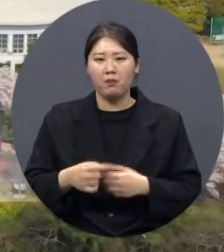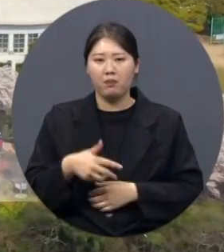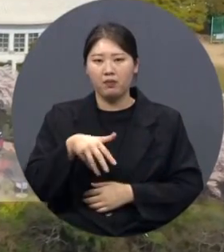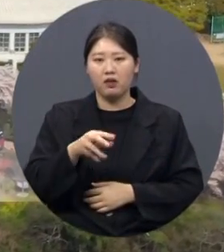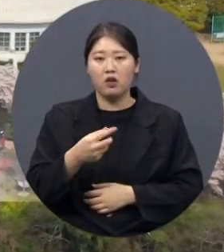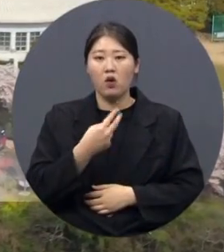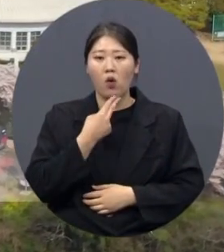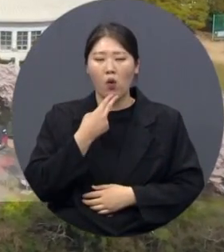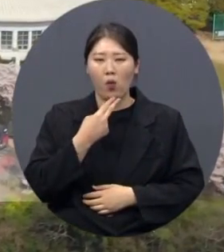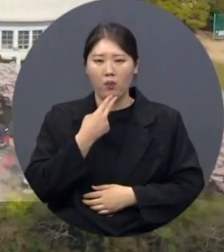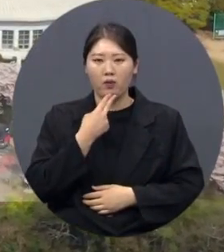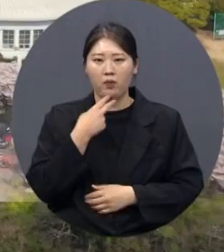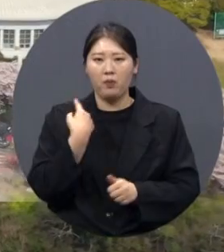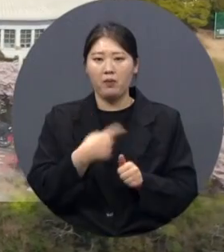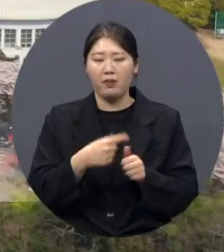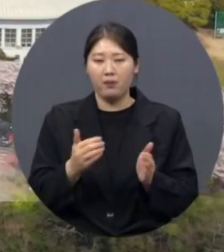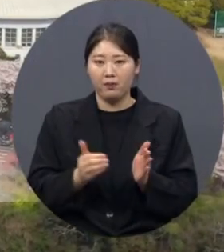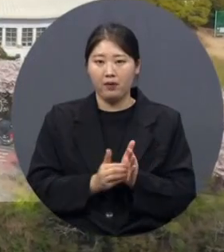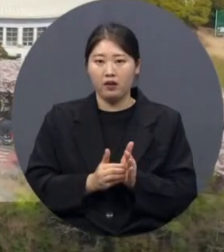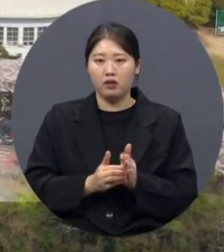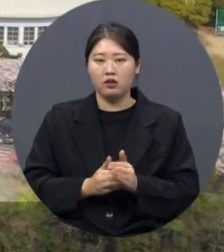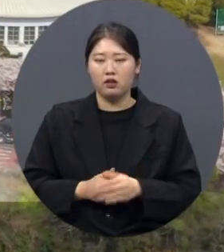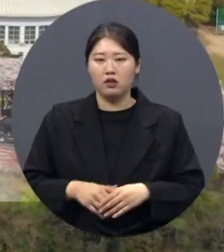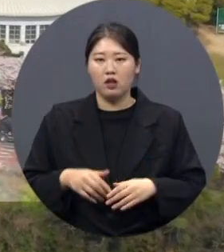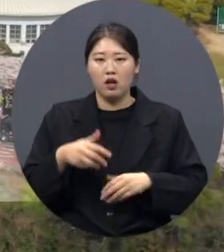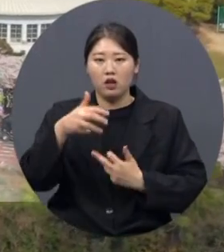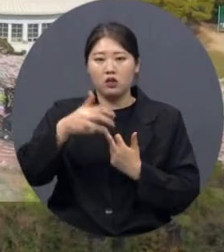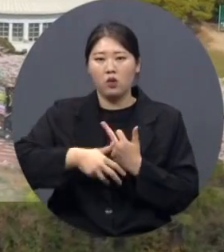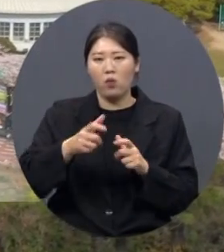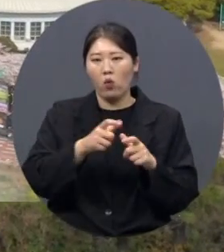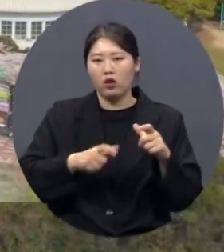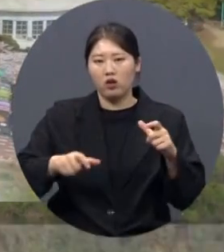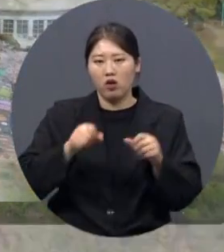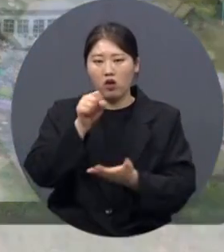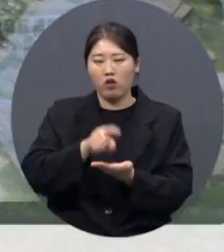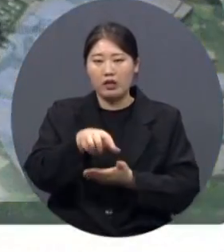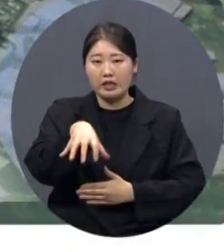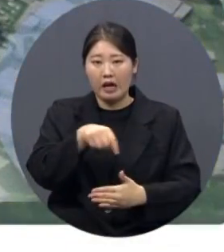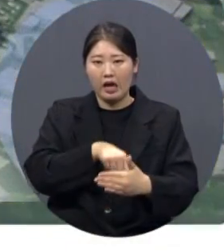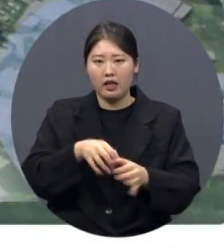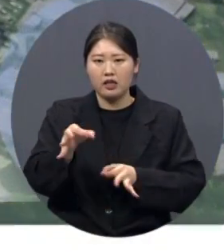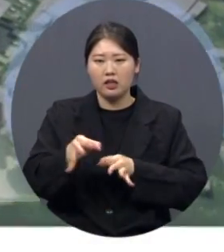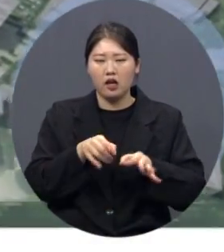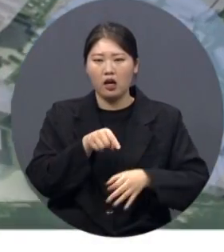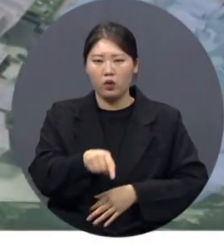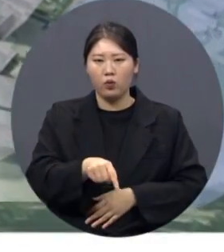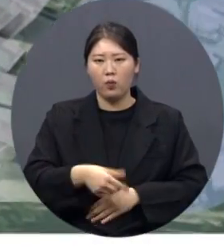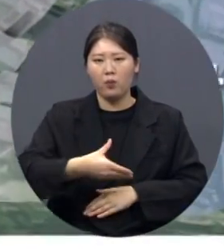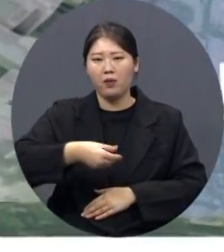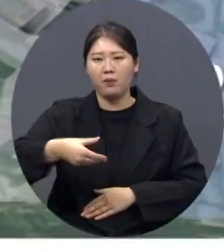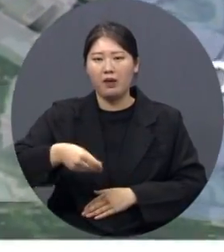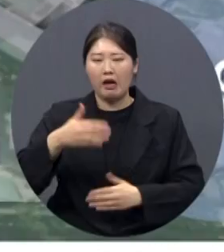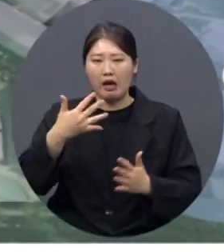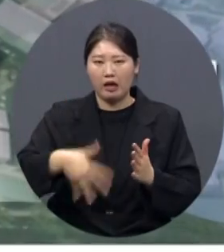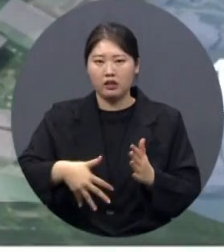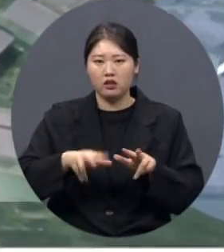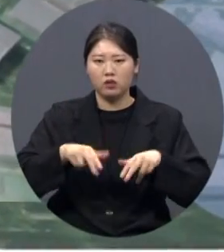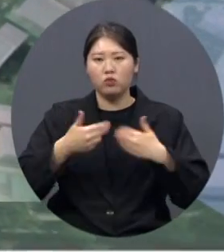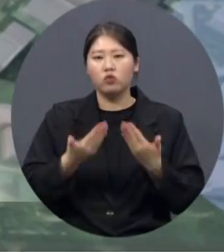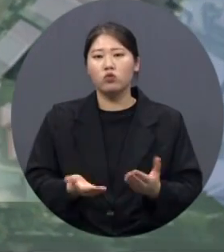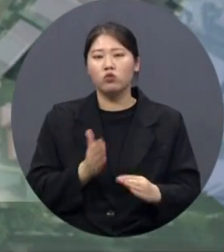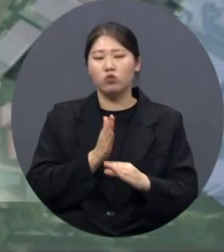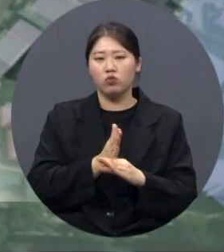비판했습니다 녹색당은 논평을 내고 서기포 월드컵 경기장 안에 만들어진 상가들도 주인을 찾지 못해 개점 휴업